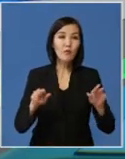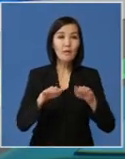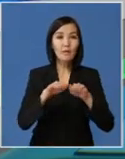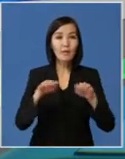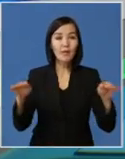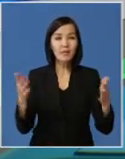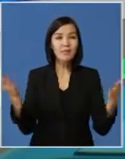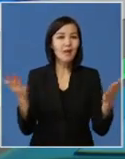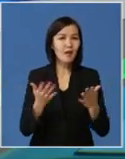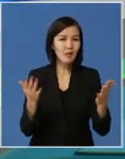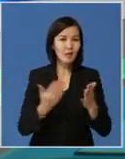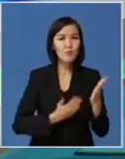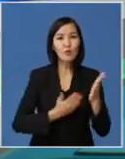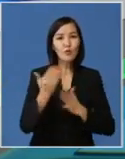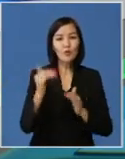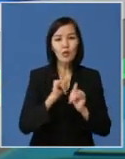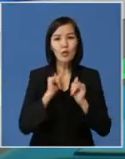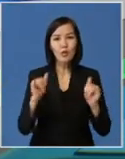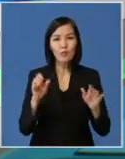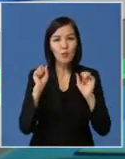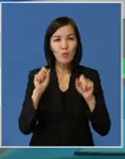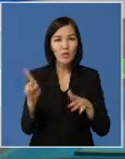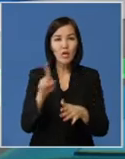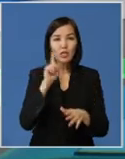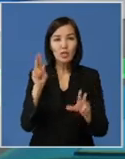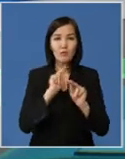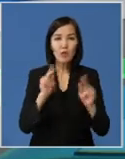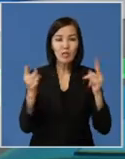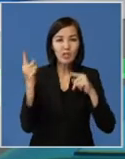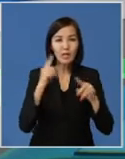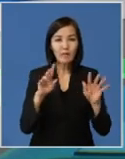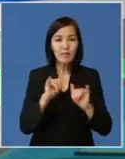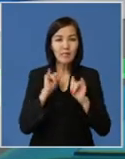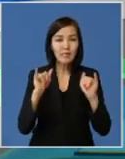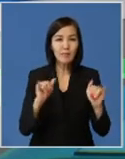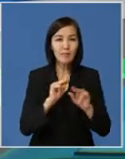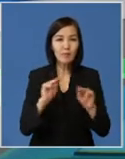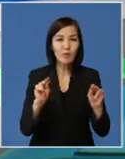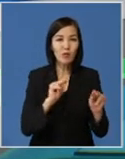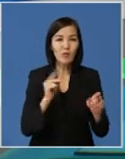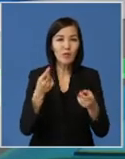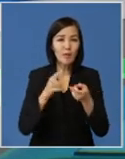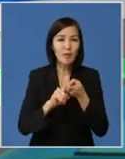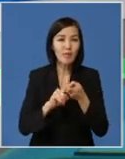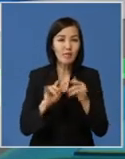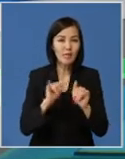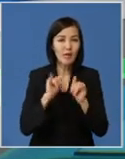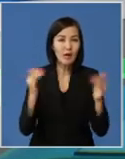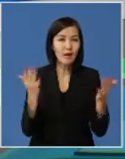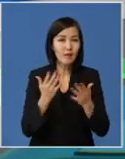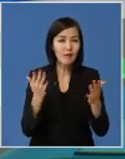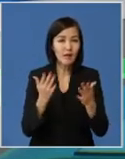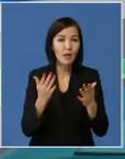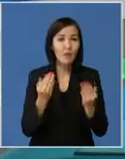Педагогтар мәртебесін қайтып көтеруге болады. Жас мұғалімдердің шығармашылық әлеуетін дамытып, олардың педагогикалық қарым-қатынас кеңістігін кеңейтудің жолдары